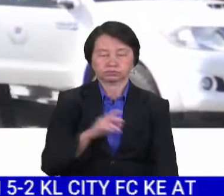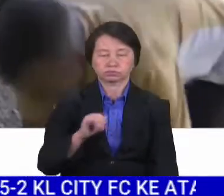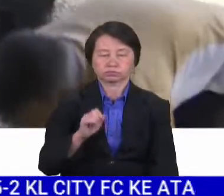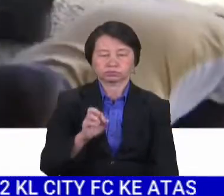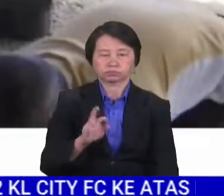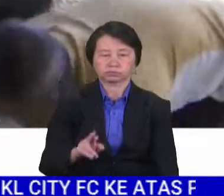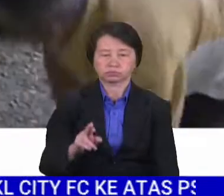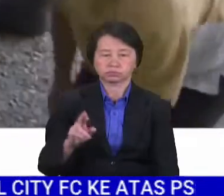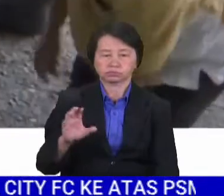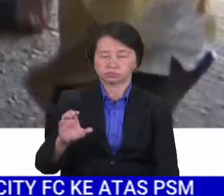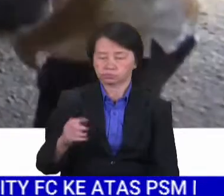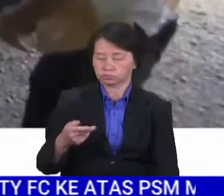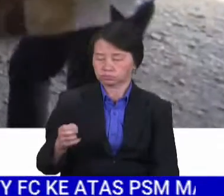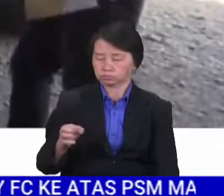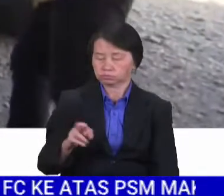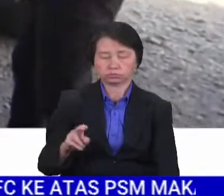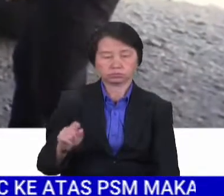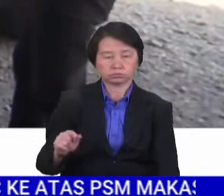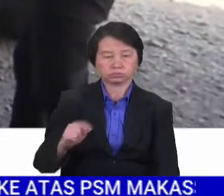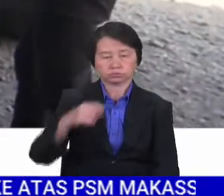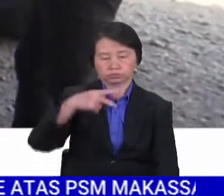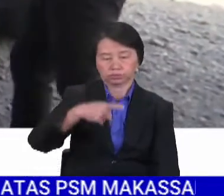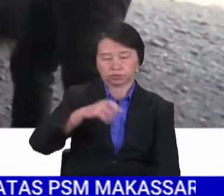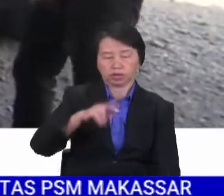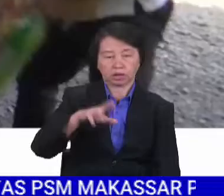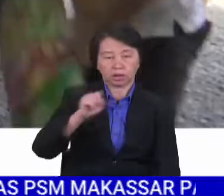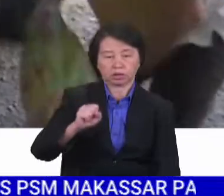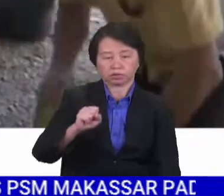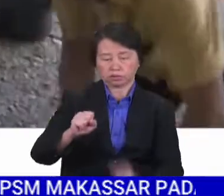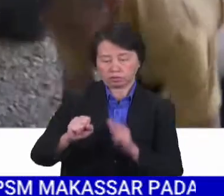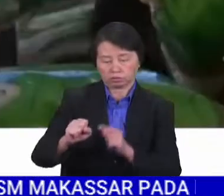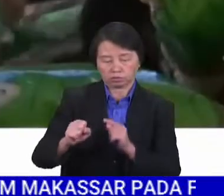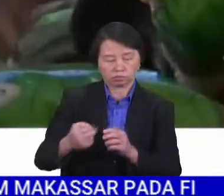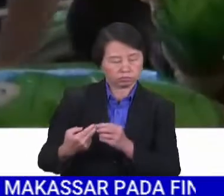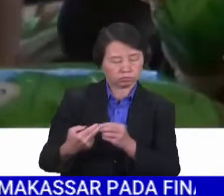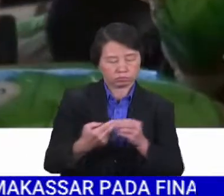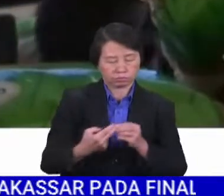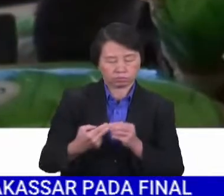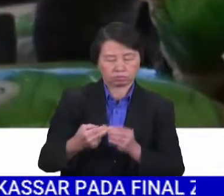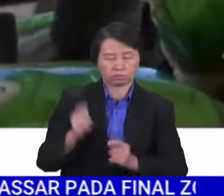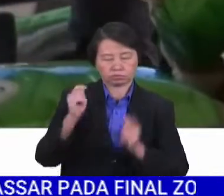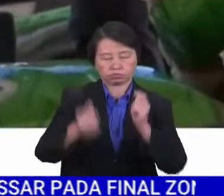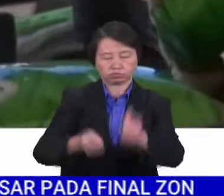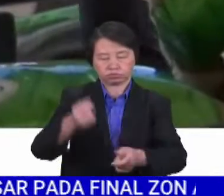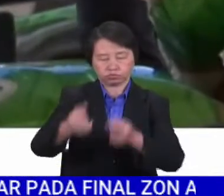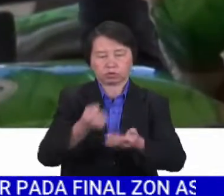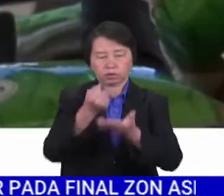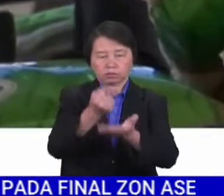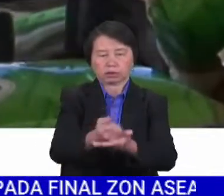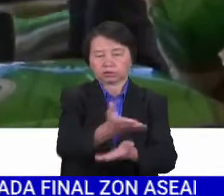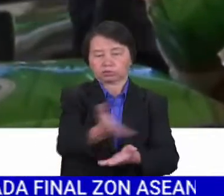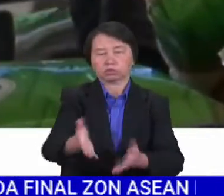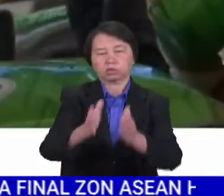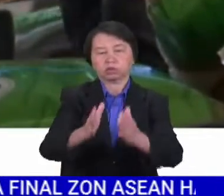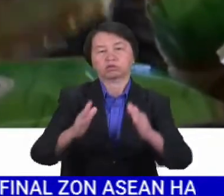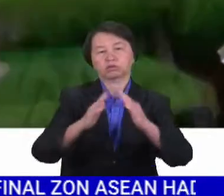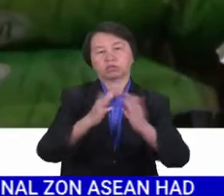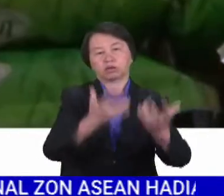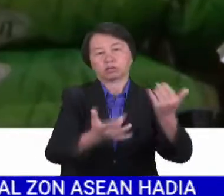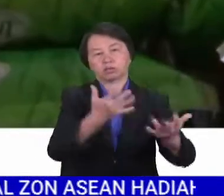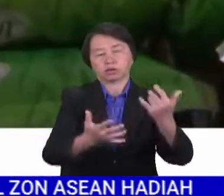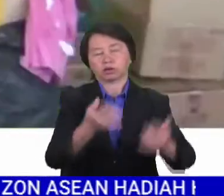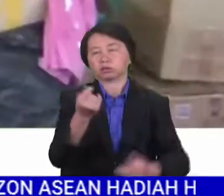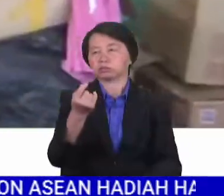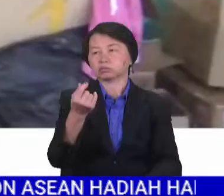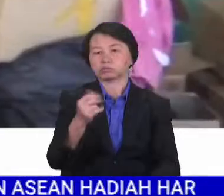semua wakil rakyat Pati retrowave RS masing-masing bersatu hati turut menyumbang bagi pembantu mangsa kebakaran yang berjumlah